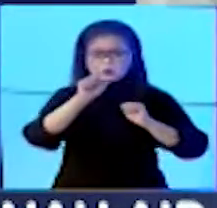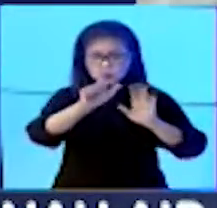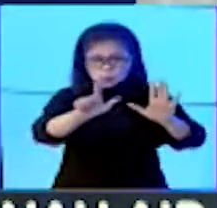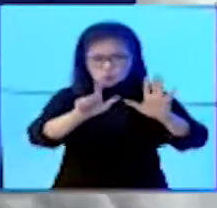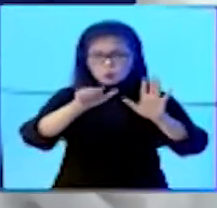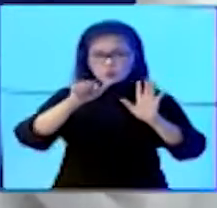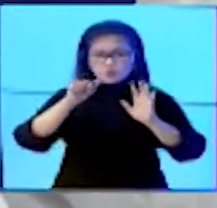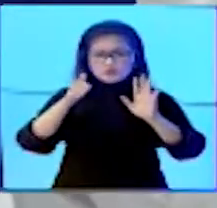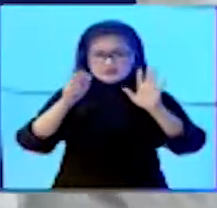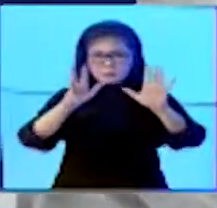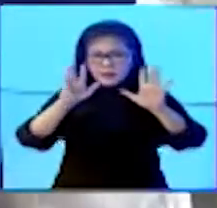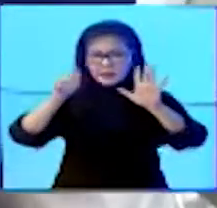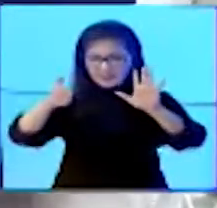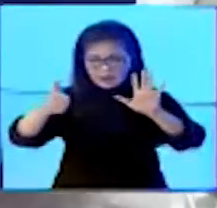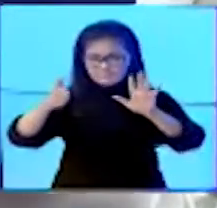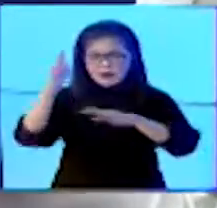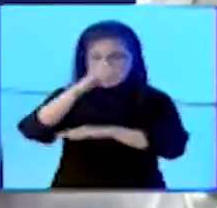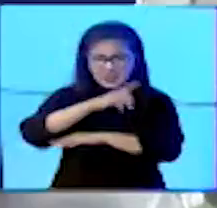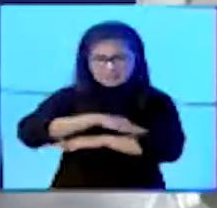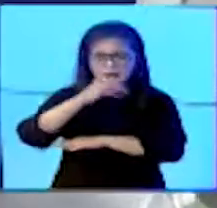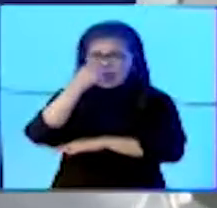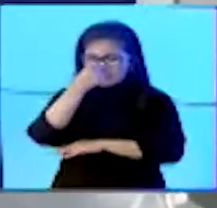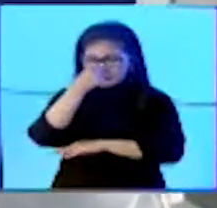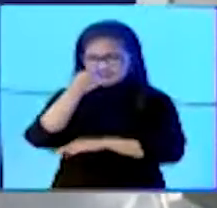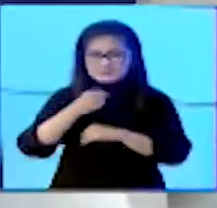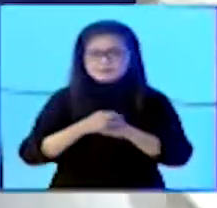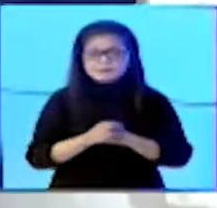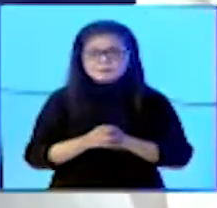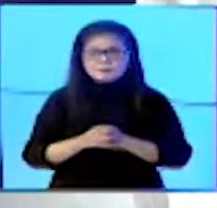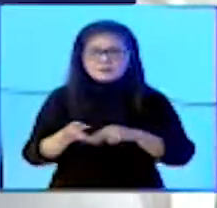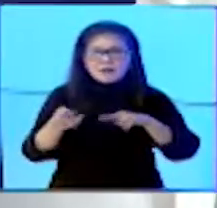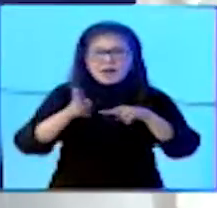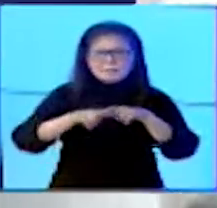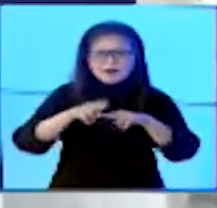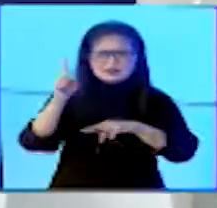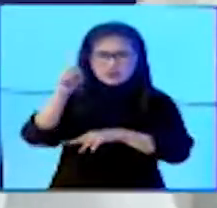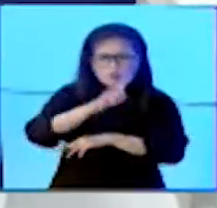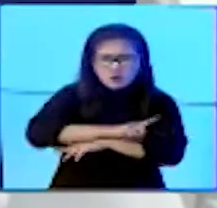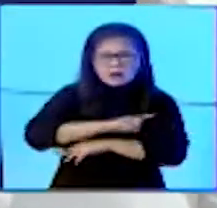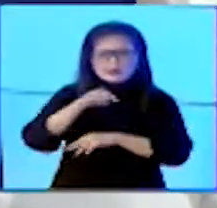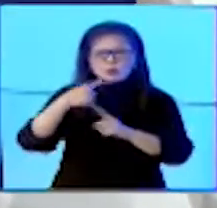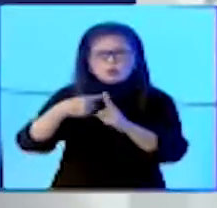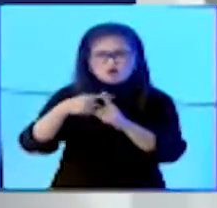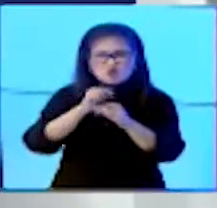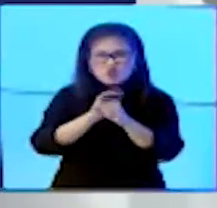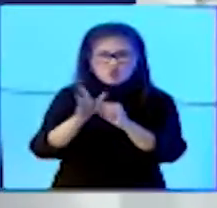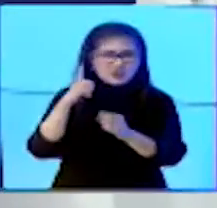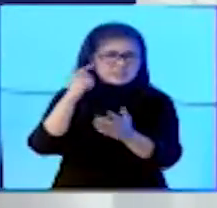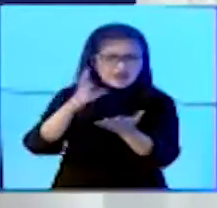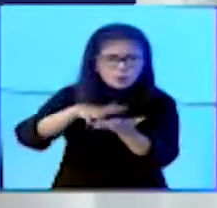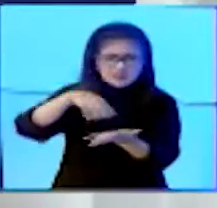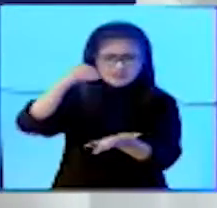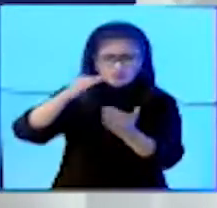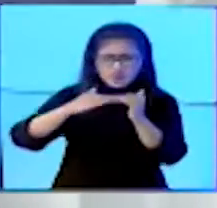7.096 pada hari Kamis kemarin. Rata-rata penambahan kasus baru terkonfirmasi positif COVID-19 di Jawa Timur di atas